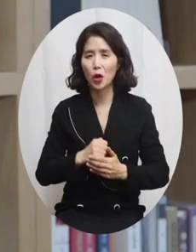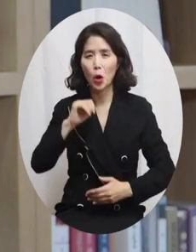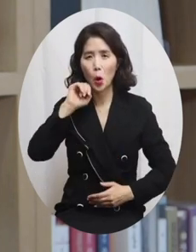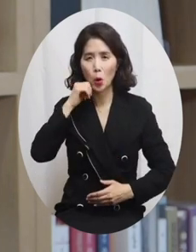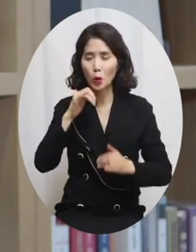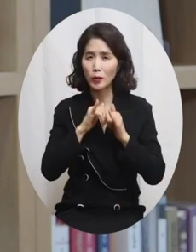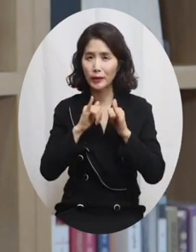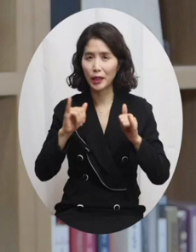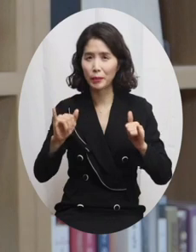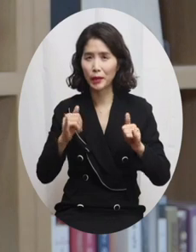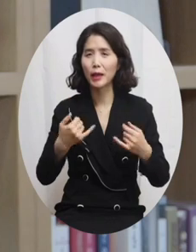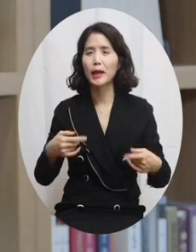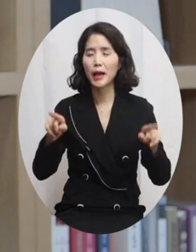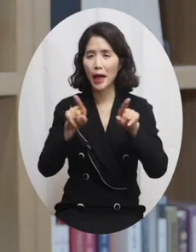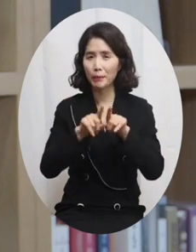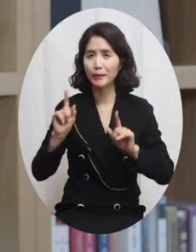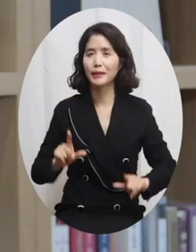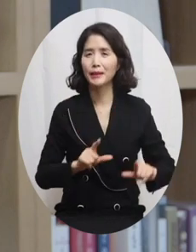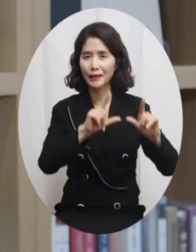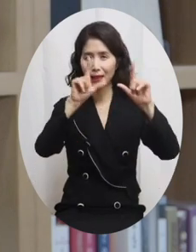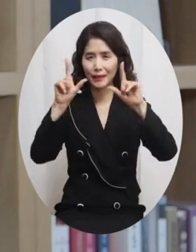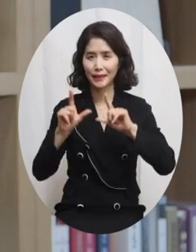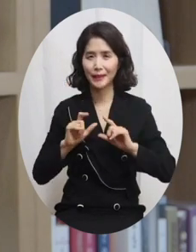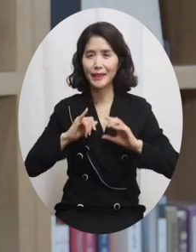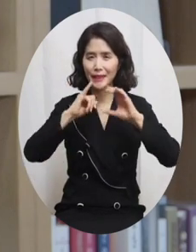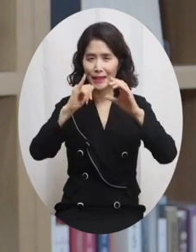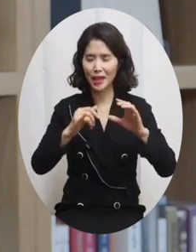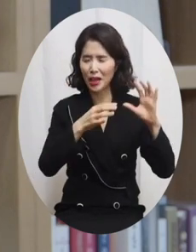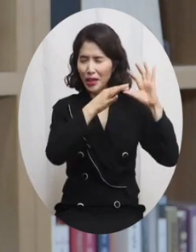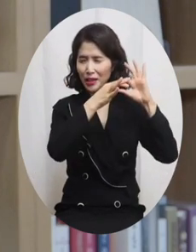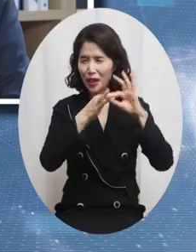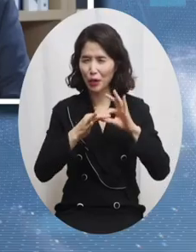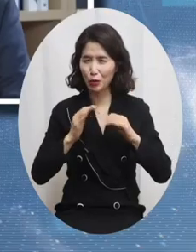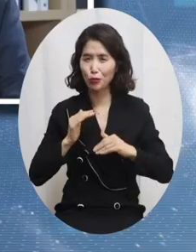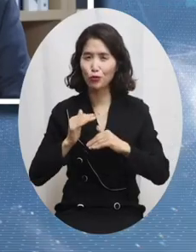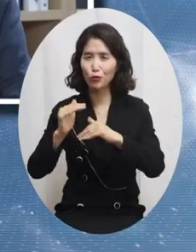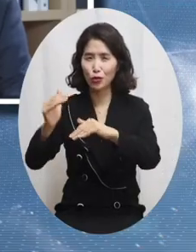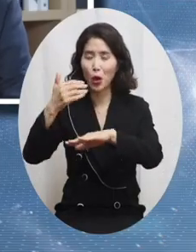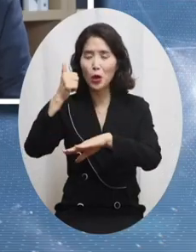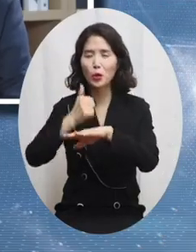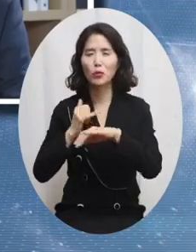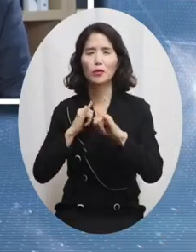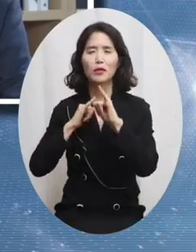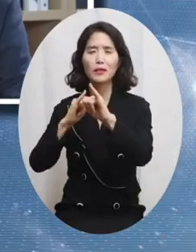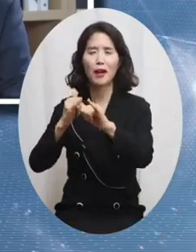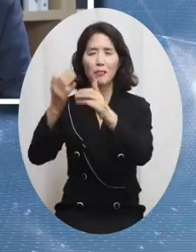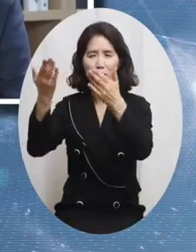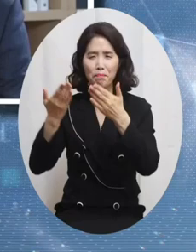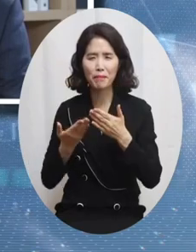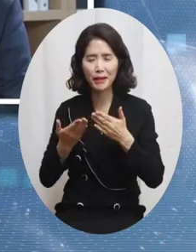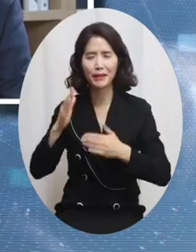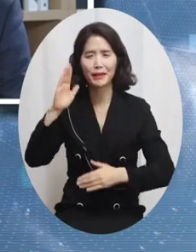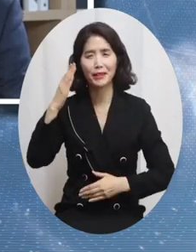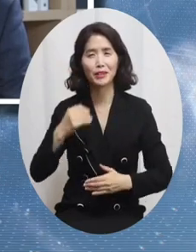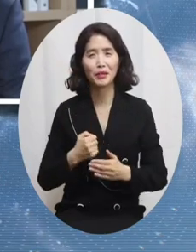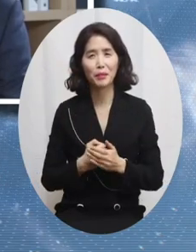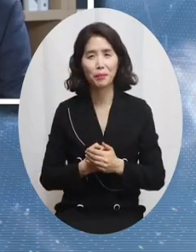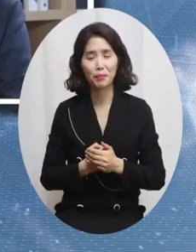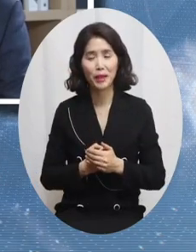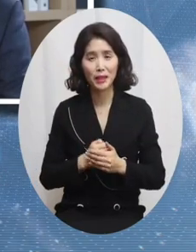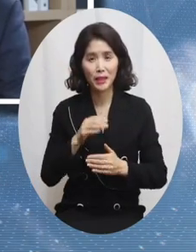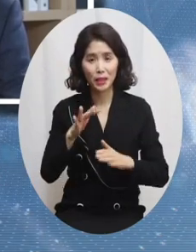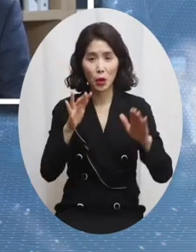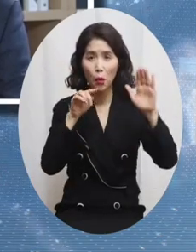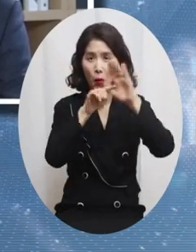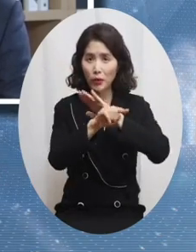약자들과 함께 더불어 사는 세상을 꾸준히 해왔던 것들이 수상을 이어진 것 같아요. 근데 이 현장에서